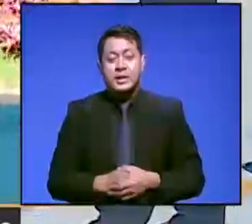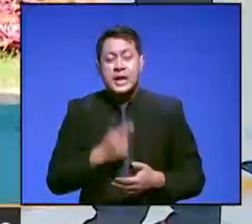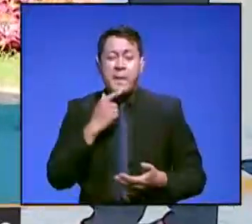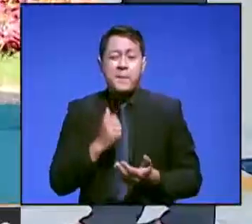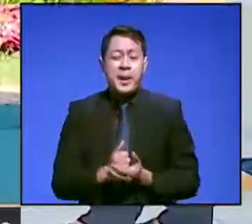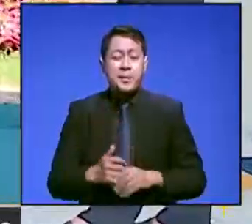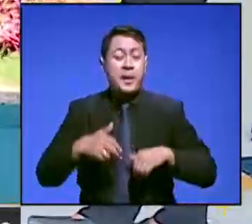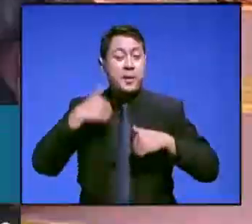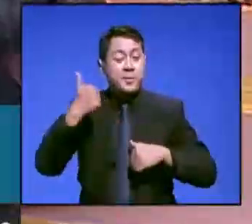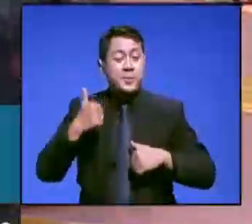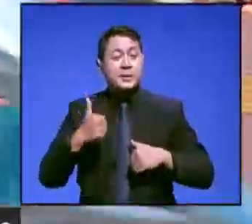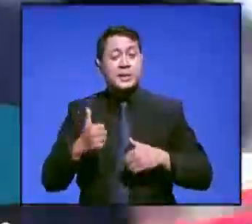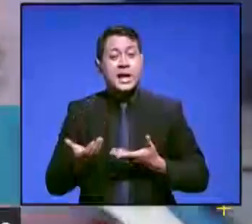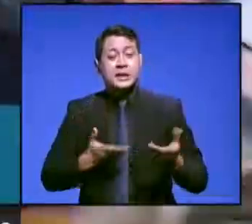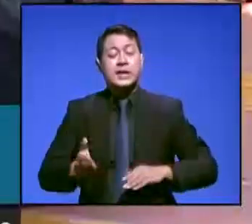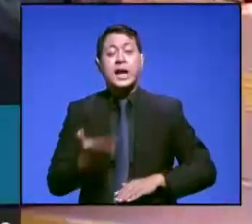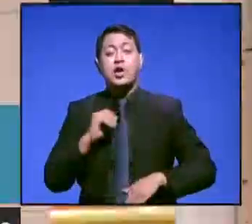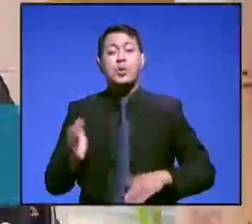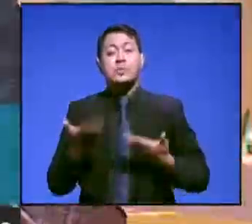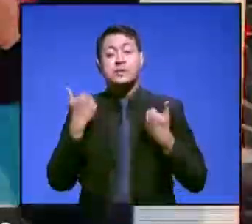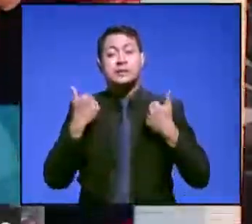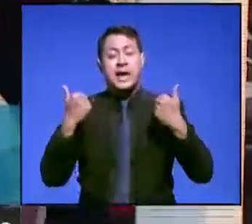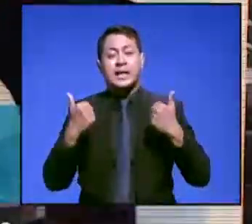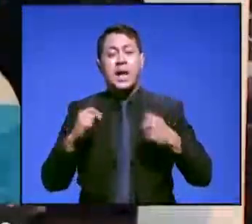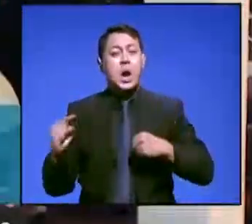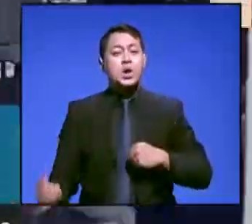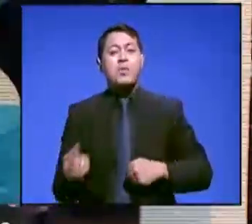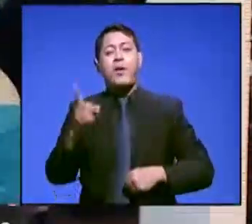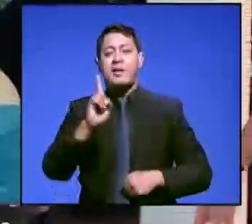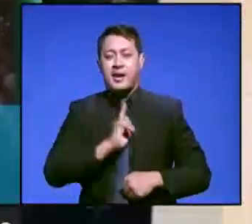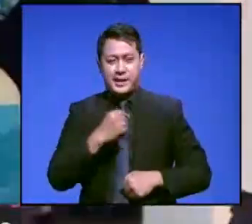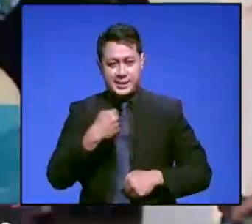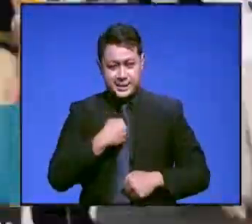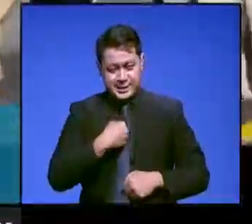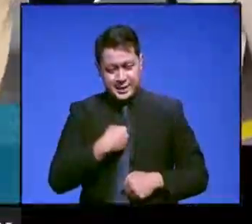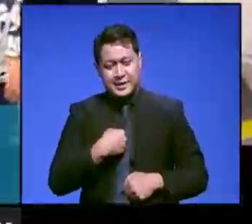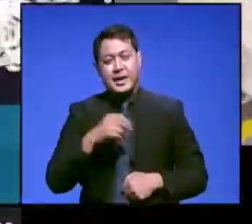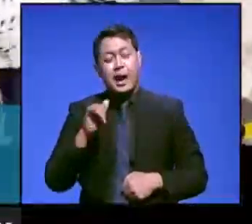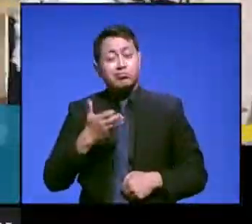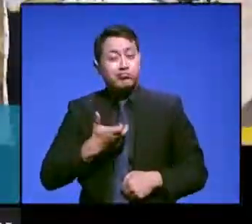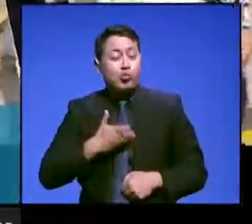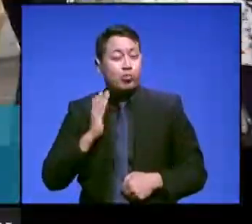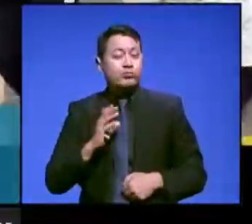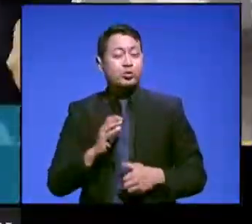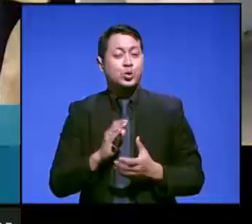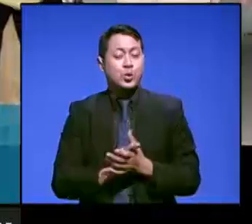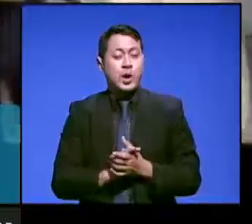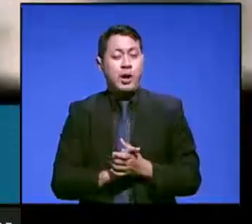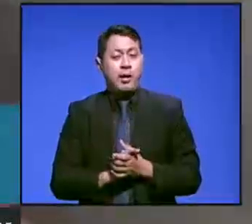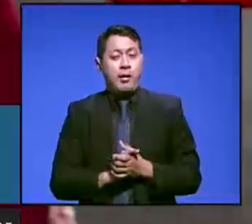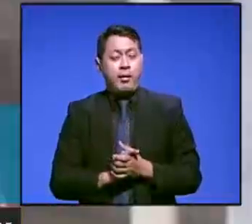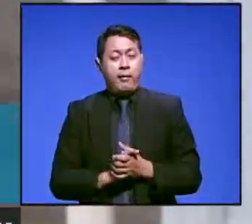Esensial untuk keberhasilan pola hidup sehat adalah dimulai dari diri sendiri. Ya, jika kita telah mengambil langkah